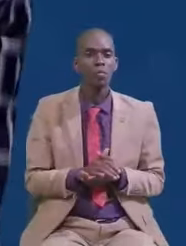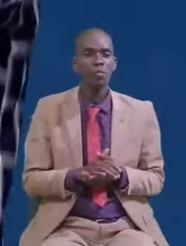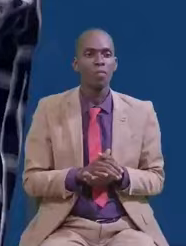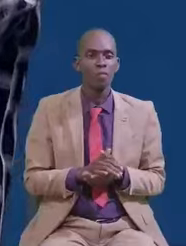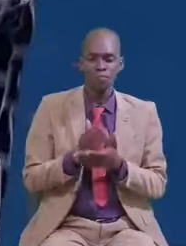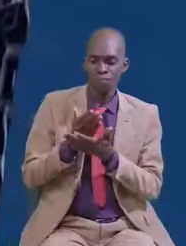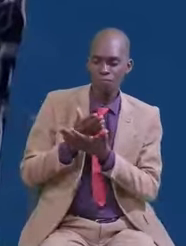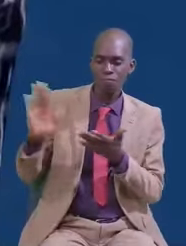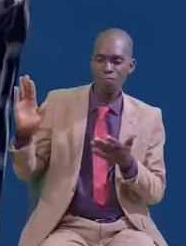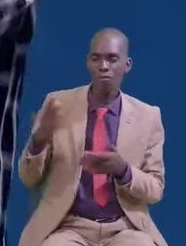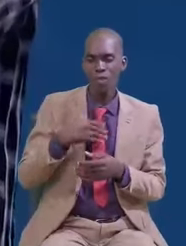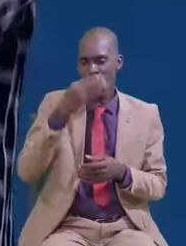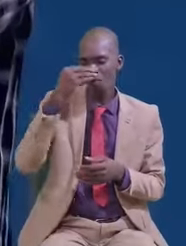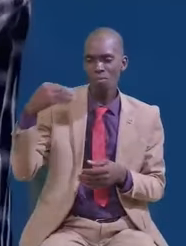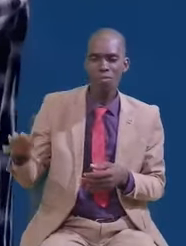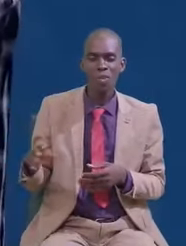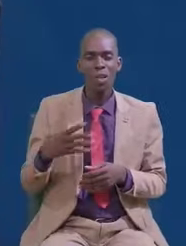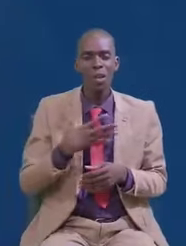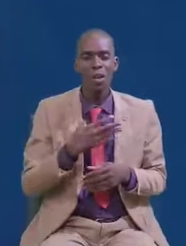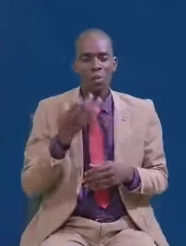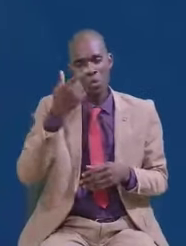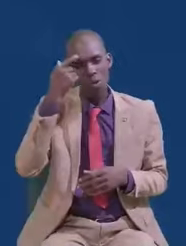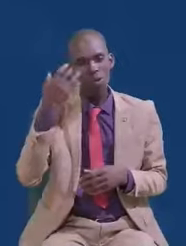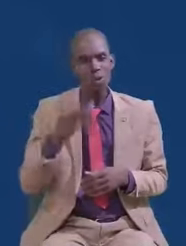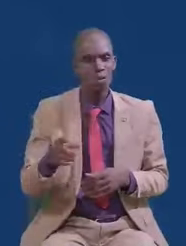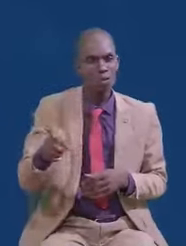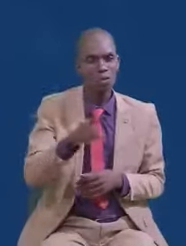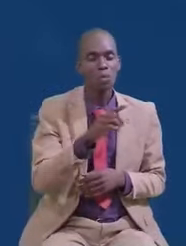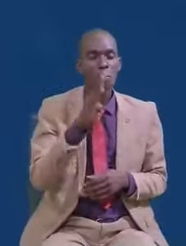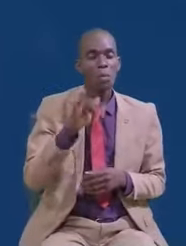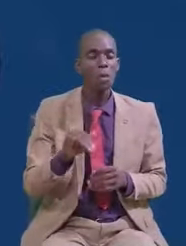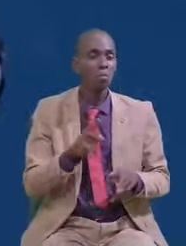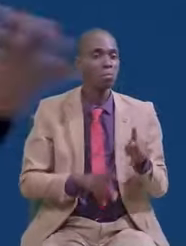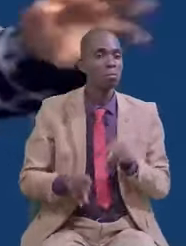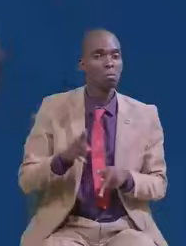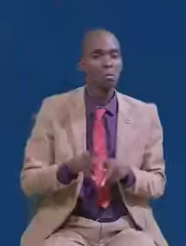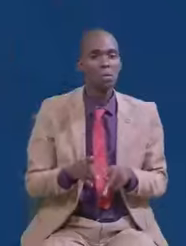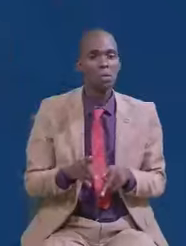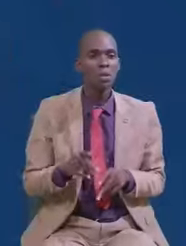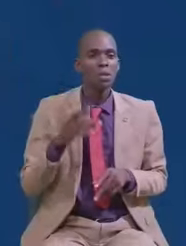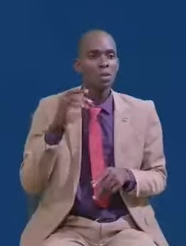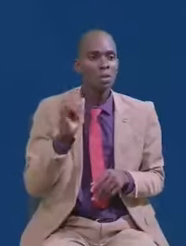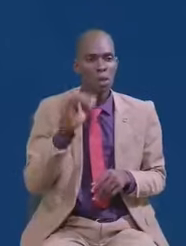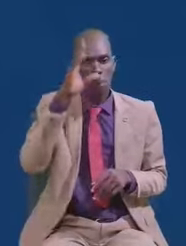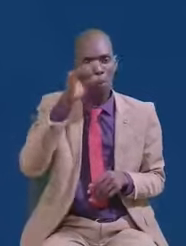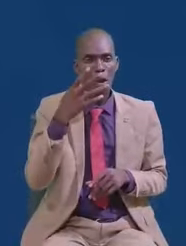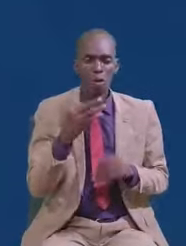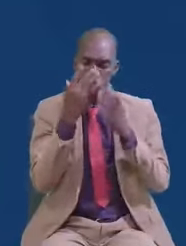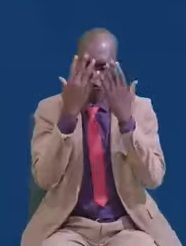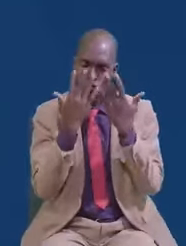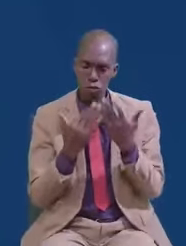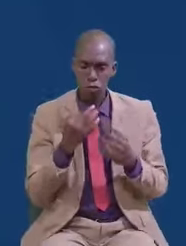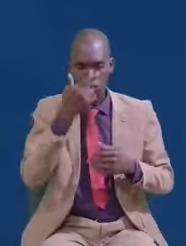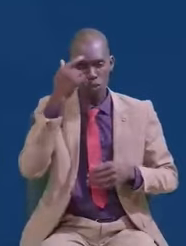méprisé et abandonné des hommes. homme de douleur à cause de vous